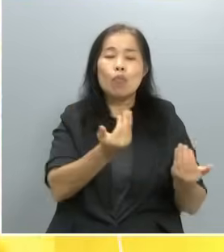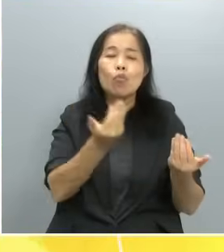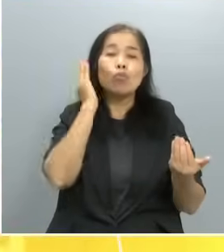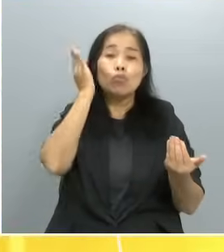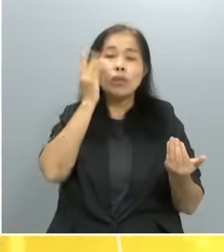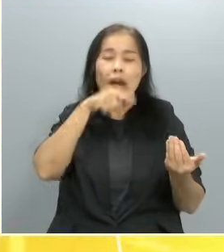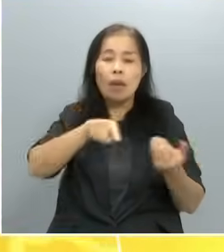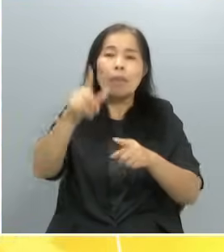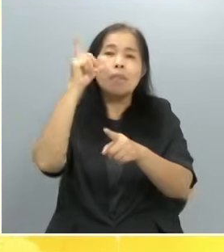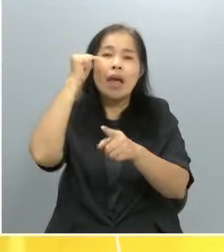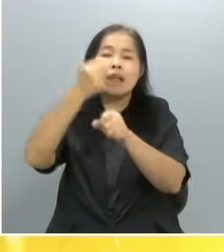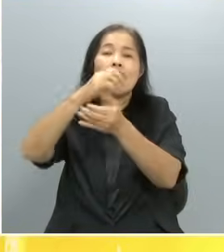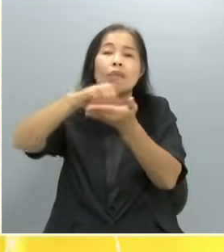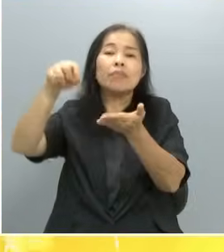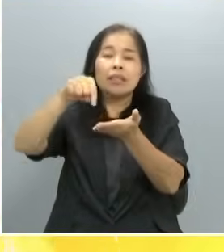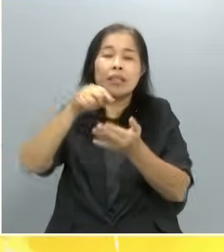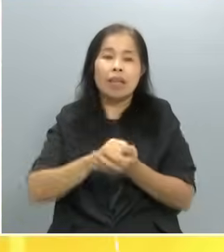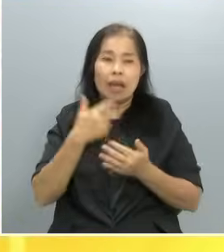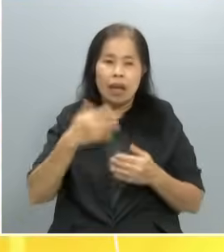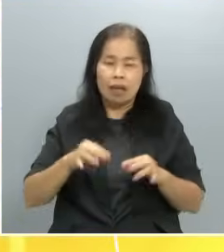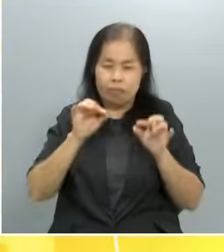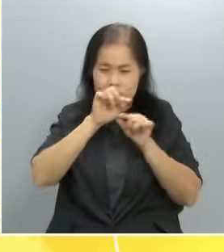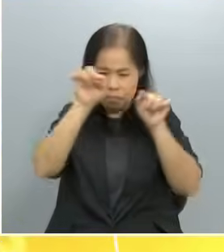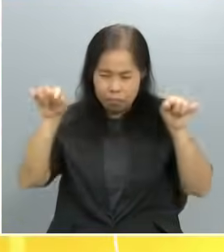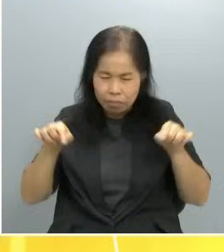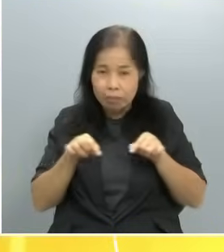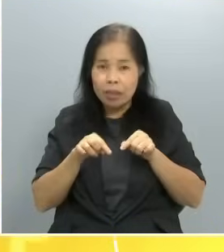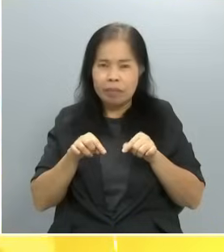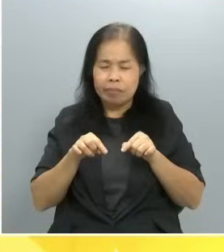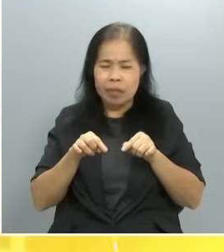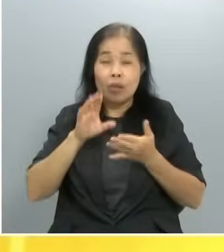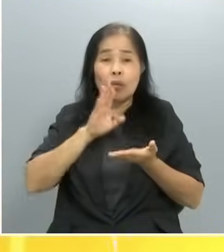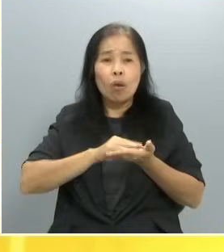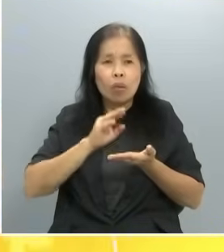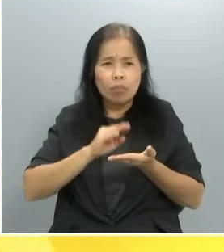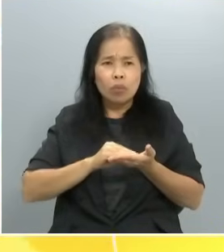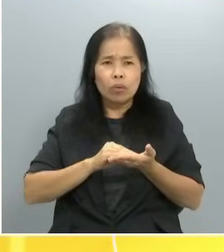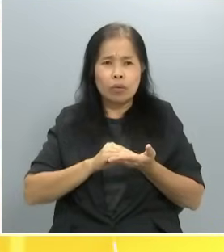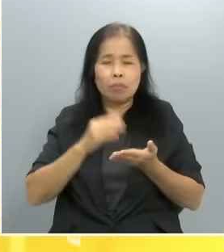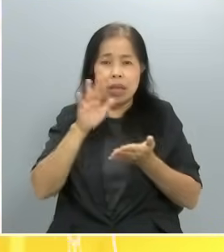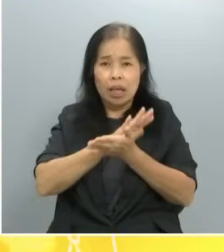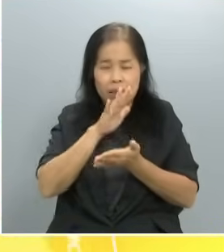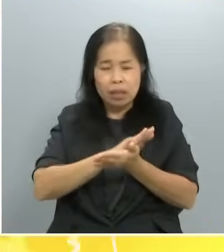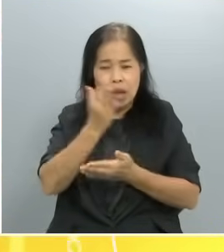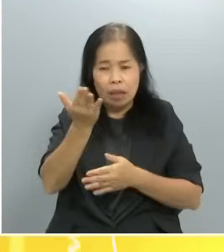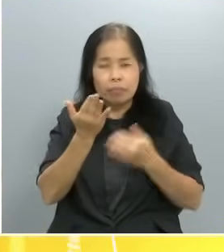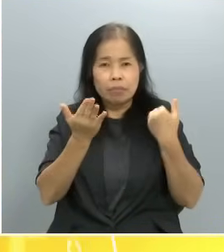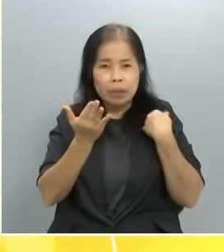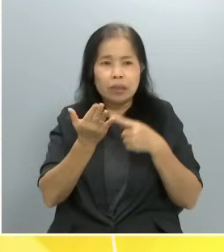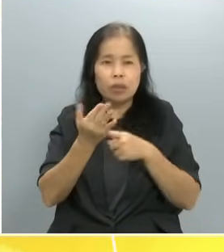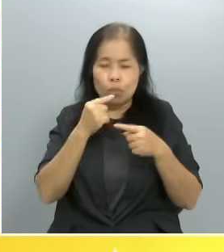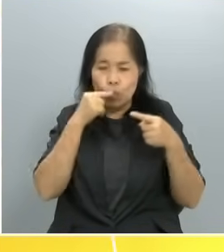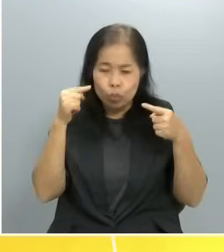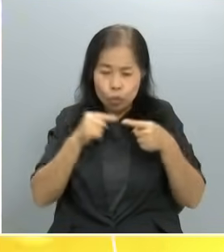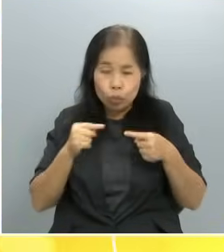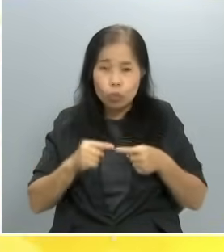ลักษณะแปลงที่ดินระหว่างที่ดินมันไม่ควรจะเป็นข้อมูลทั่วไปนะคือเขามีเอกสารส่งมาให้ดูอ่ะแล้วบอกข้อมูลได้เป๊ะหมดเลยอ่ะ